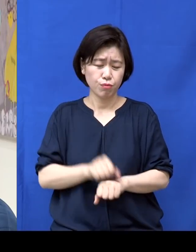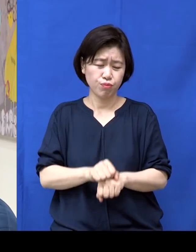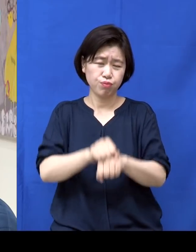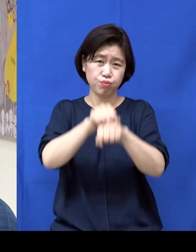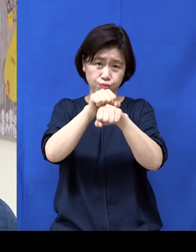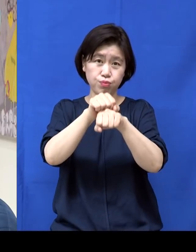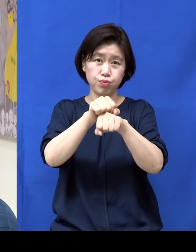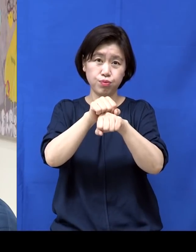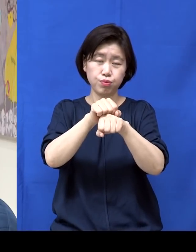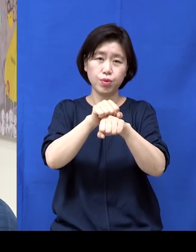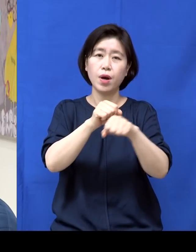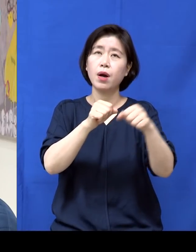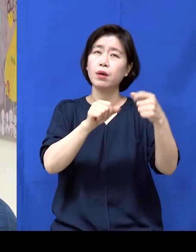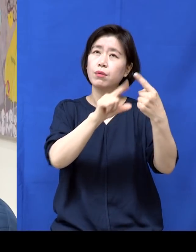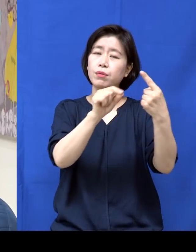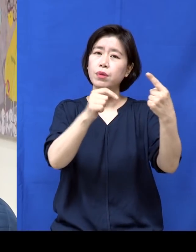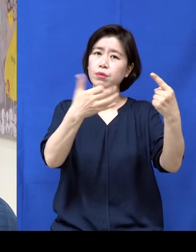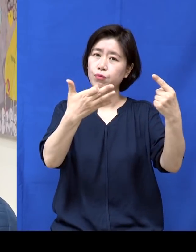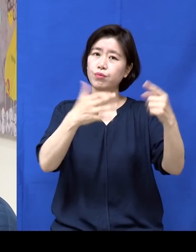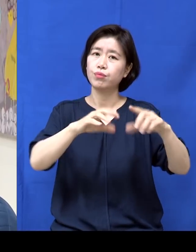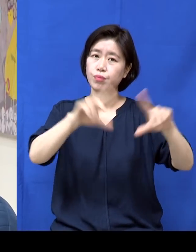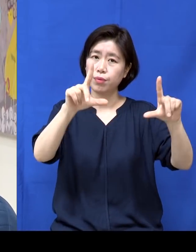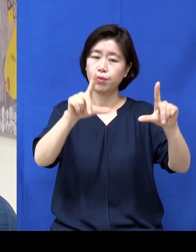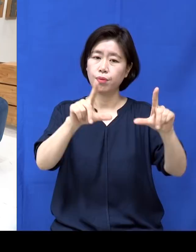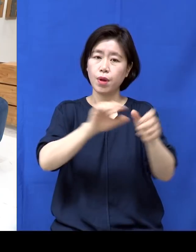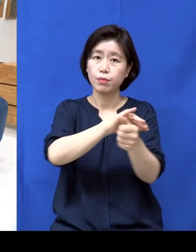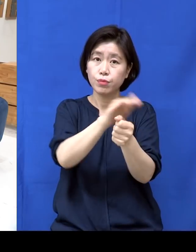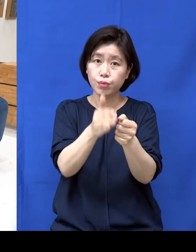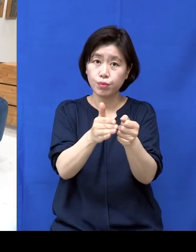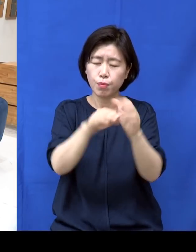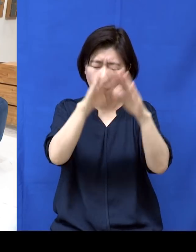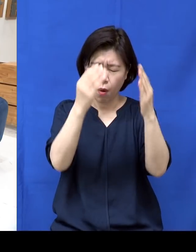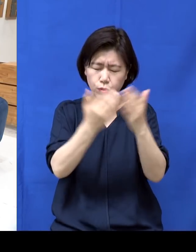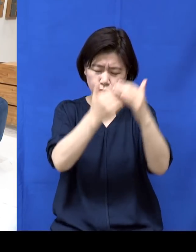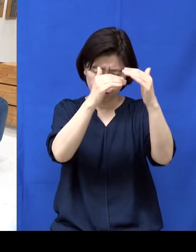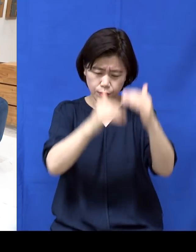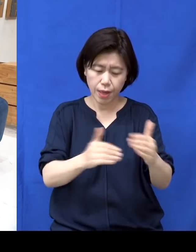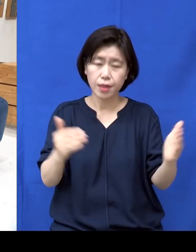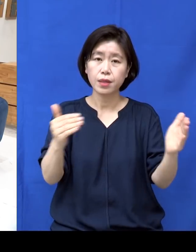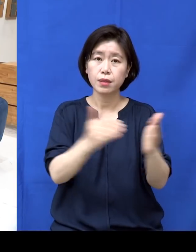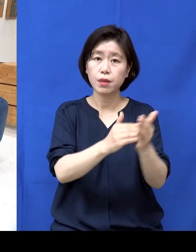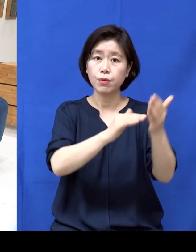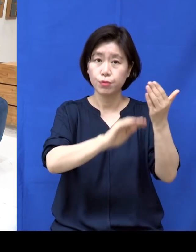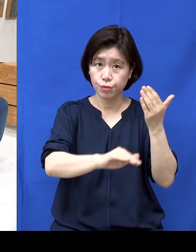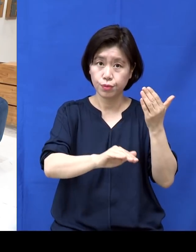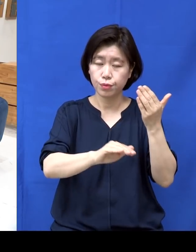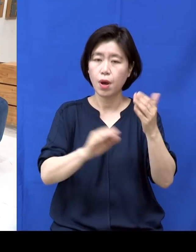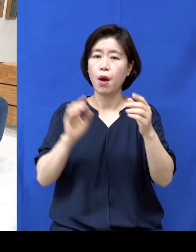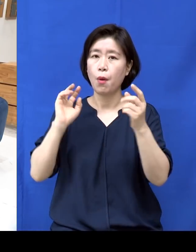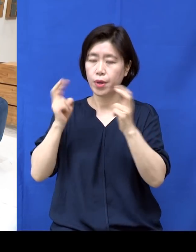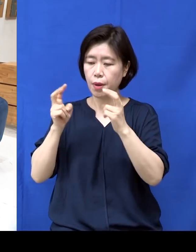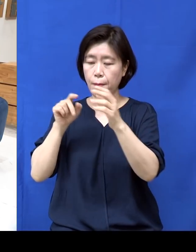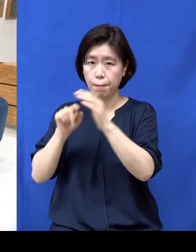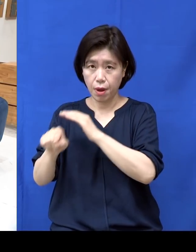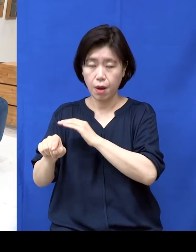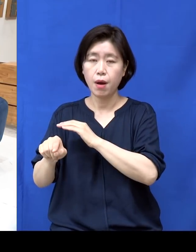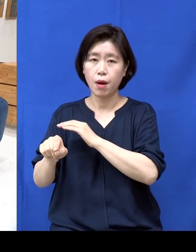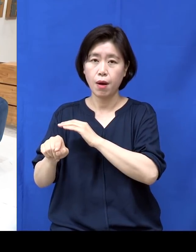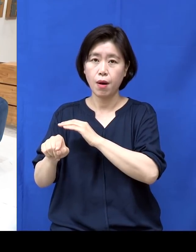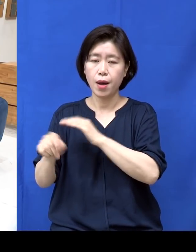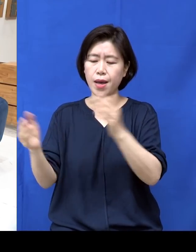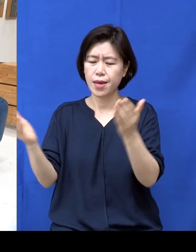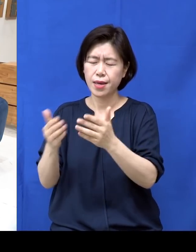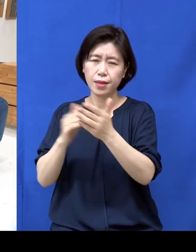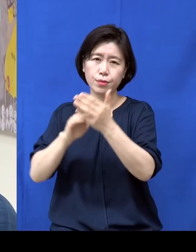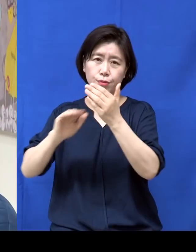천국 환송 예배를 드리고 예. 딱 장례 절차 끝내고 회사로 출근했다가 저녁에 좀 일찍 퇴근했어요. 네. 한 5시쯤